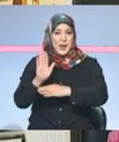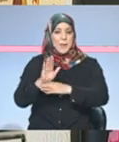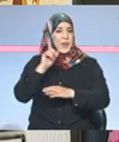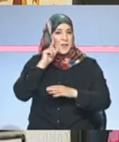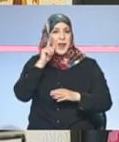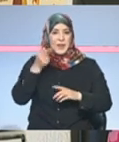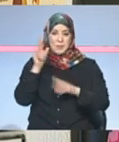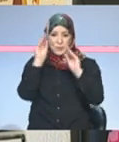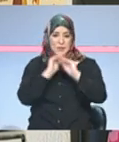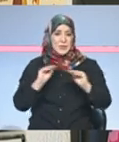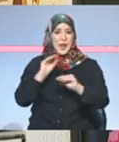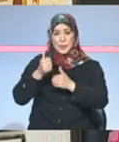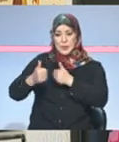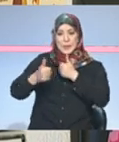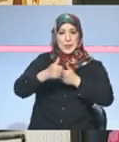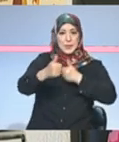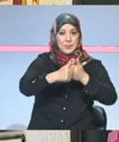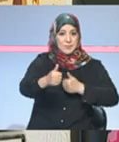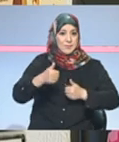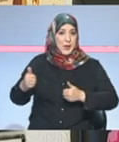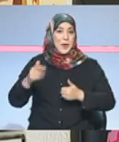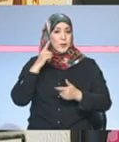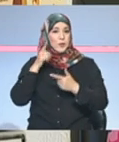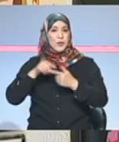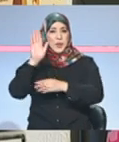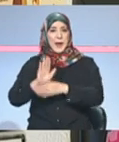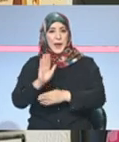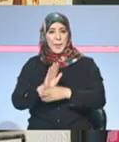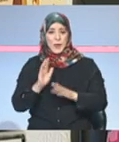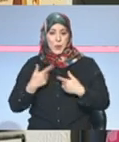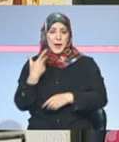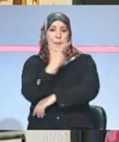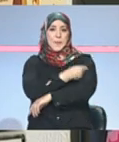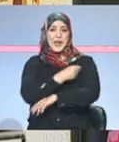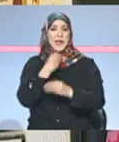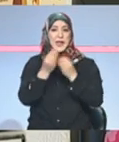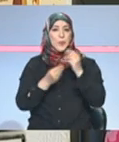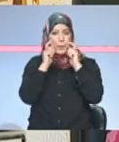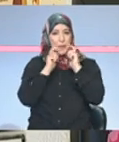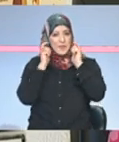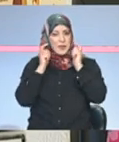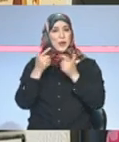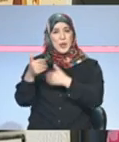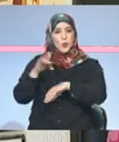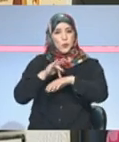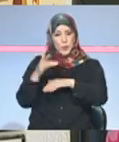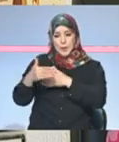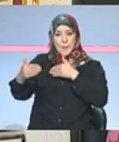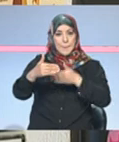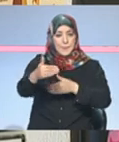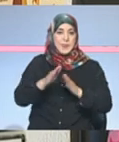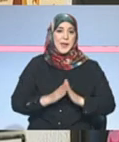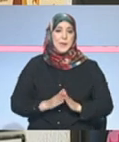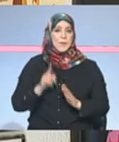نحميهم بالوقاية، نبعدوا عليهم أكثر ما يمكن ونحميه رواحنا بالتلقيح لعبيد الكل، معناتها الشرائح العمرية